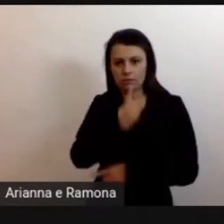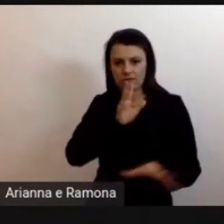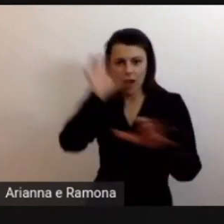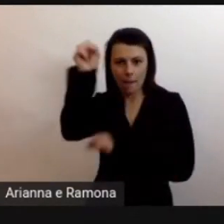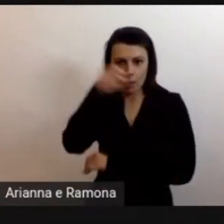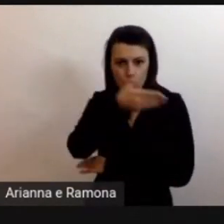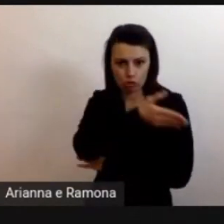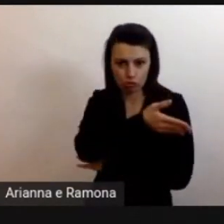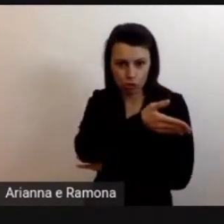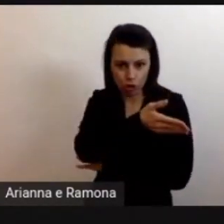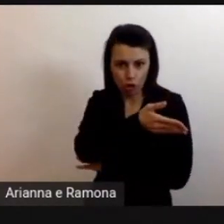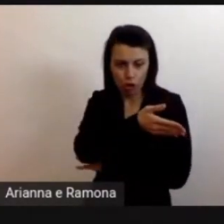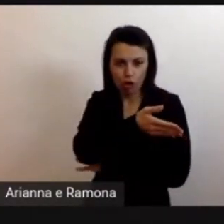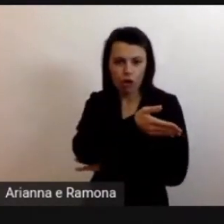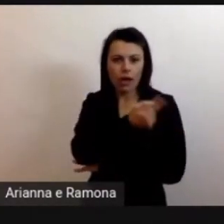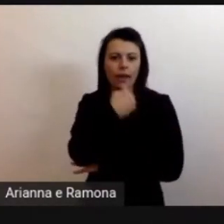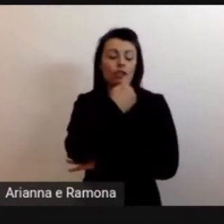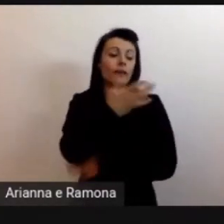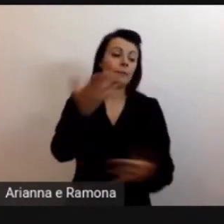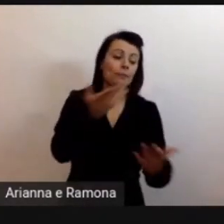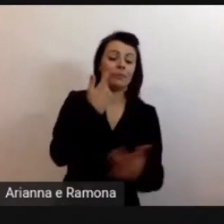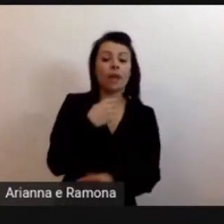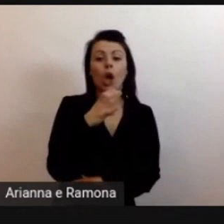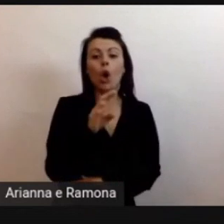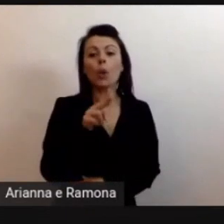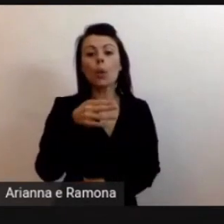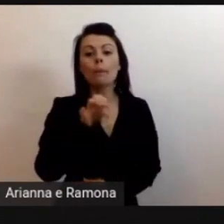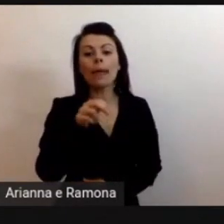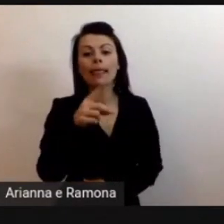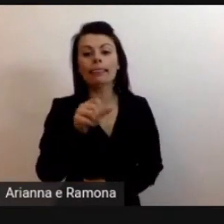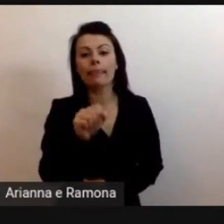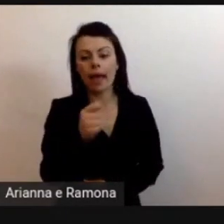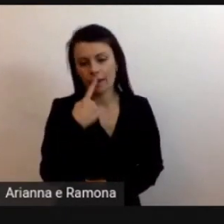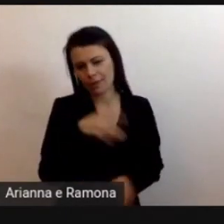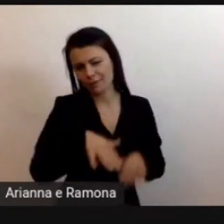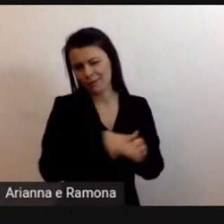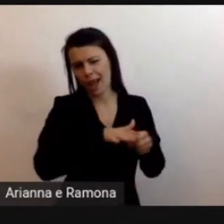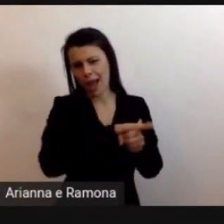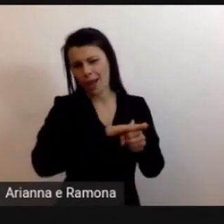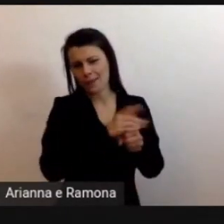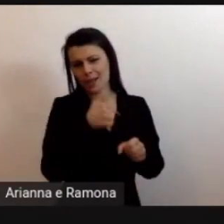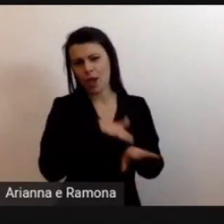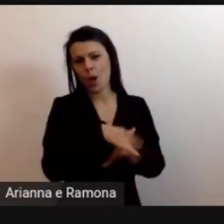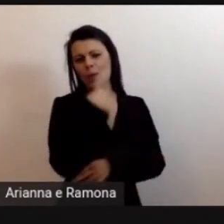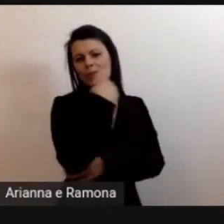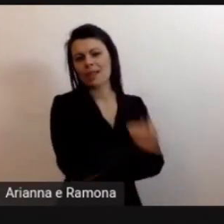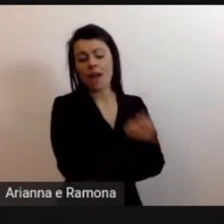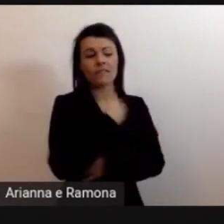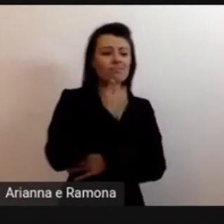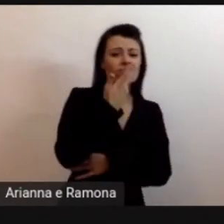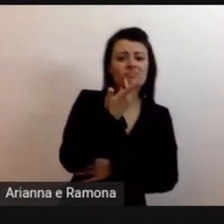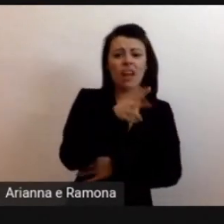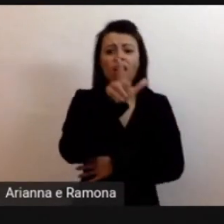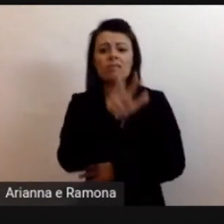commenta lo chiama mandolini e con i loro bei guardi adesso mettere e mezza a barone